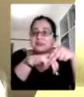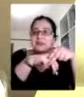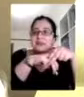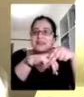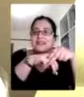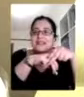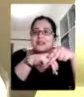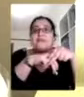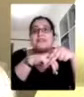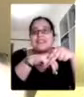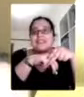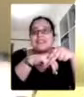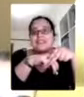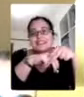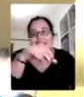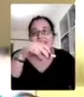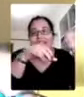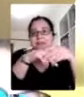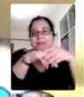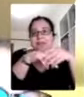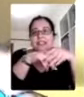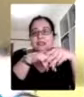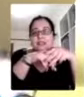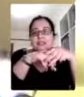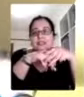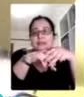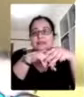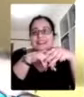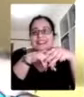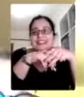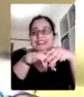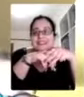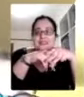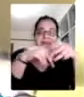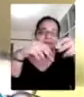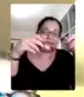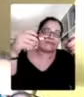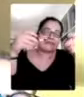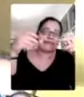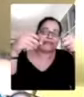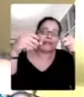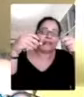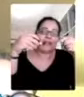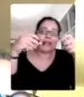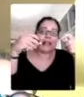Evet, kuru tütün seviyorum. Başka türlü içemiyorum.